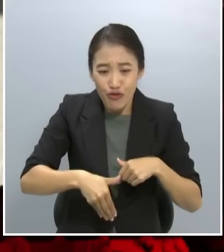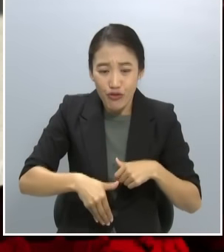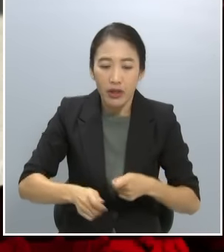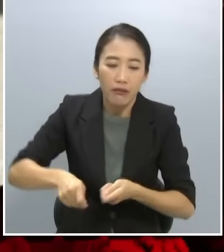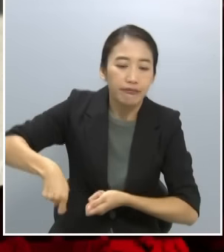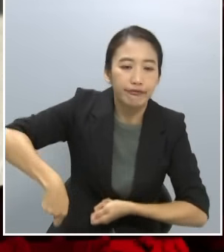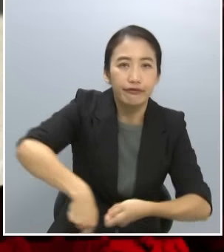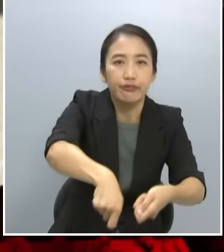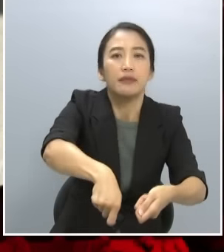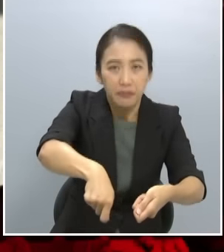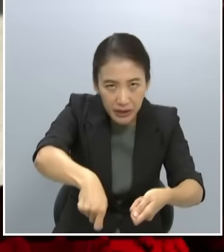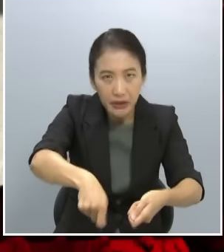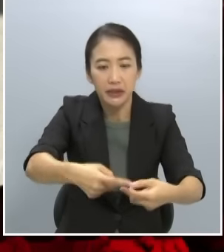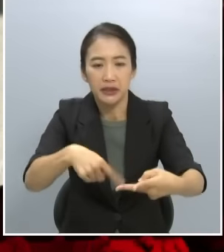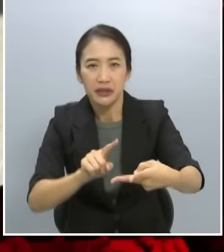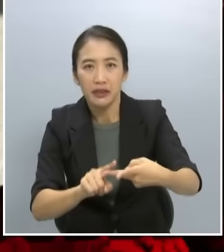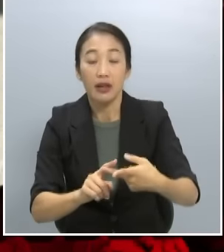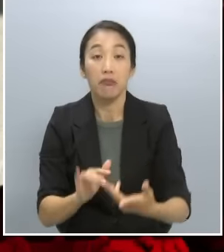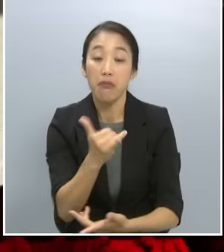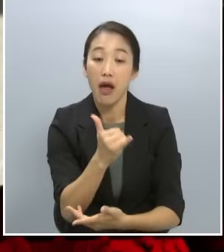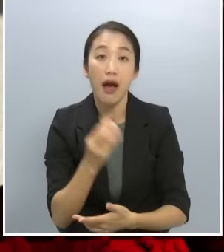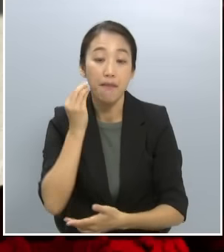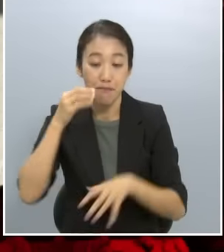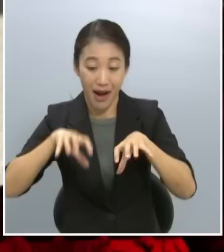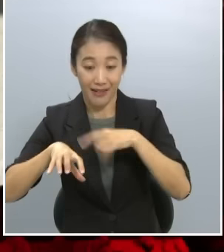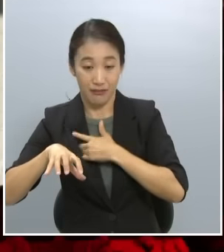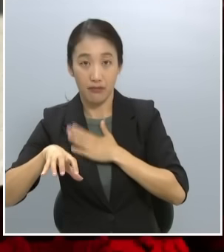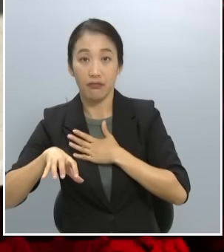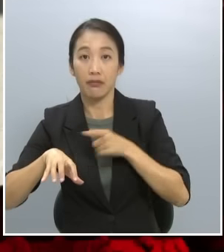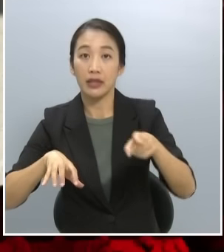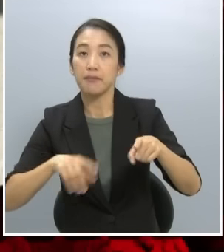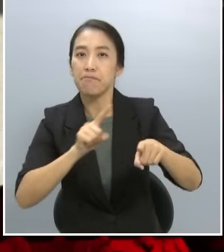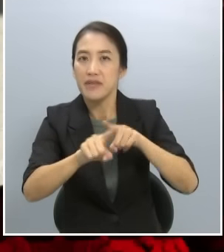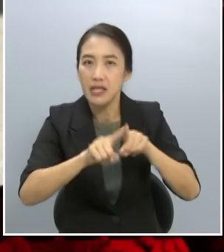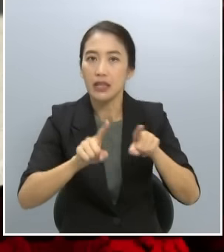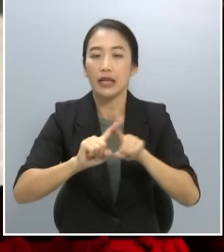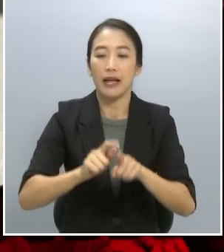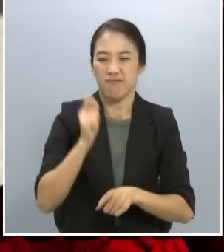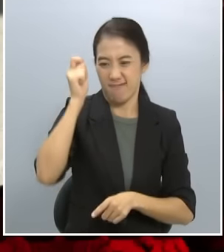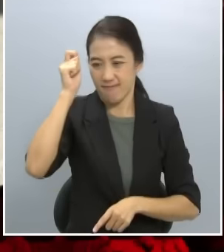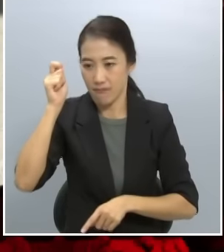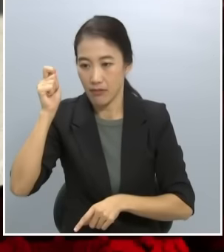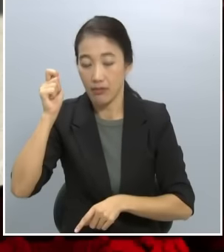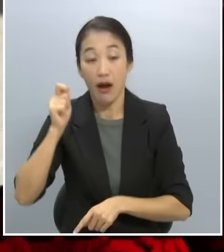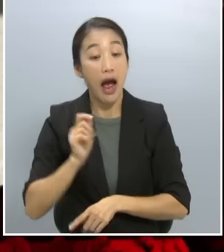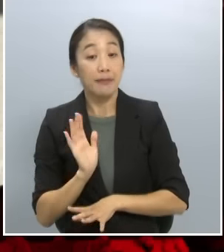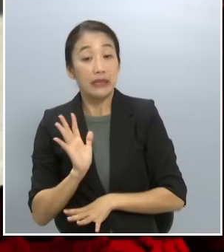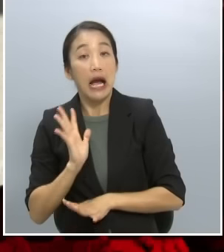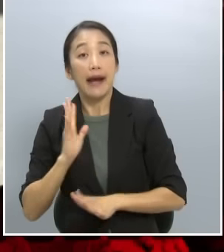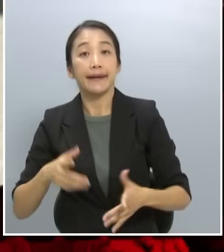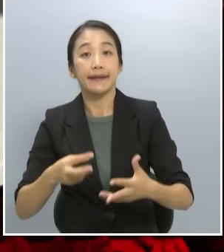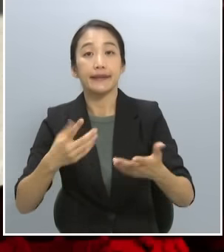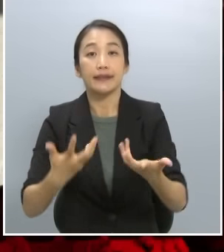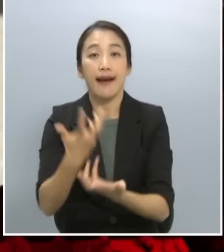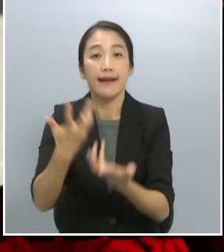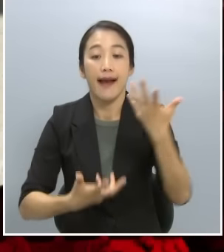บุกเข้ามาในบ้านเธอแล้วบอกอ๋อไม่ได้มาแทงจ้ะมาดายา ค่ะ ว่าอย่างนั้นเธอเองเนี่ยคุณผู้ชมครับอดทนมาตลอดน